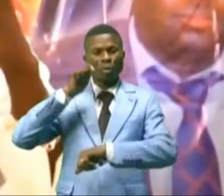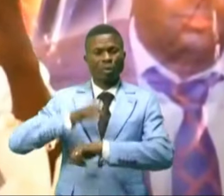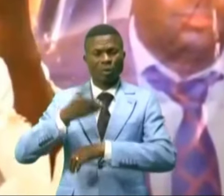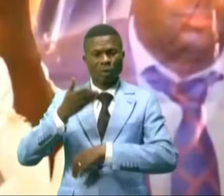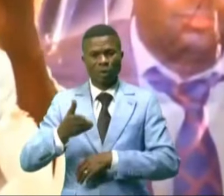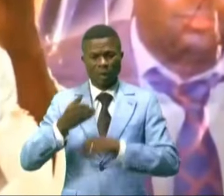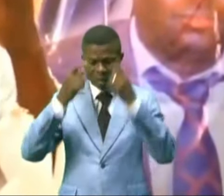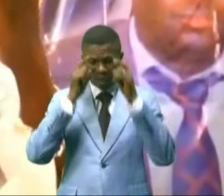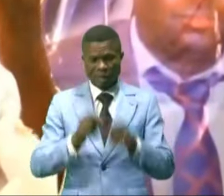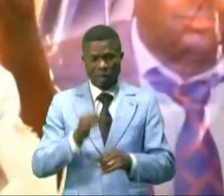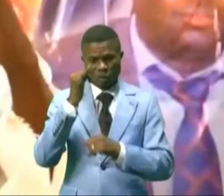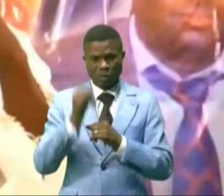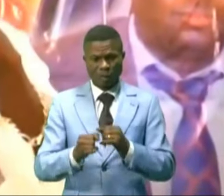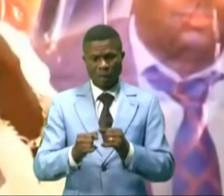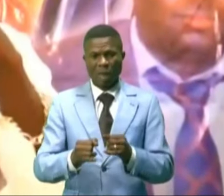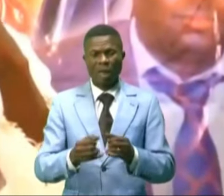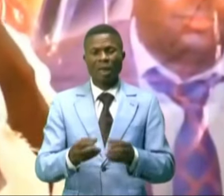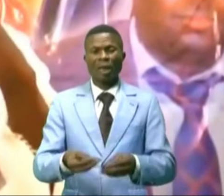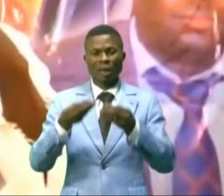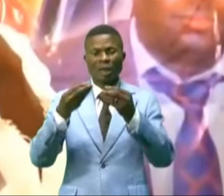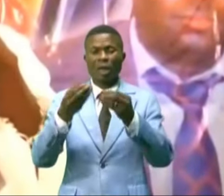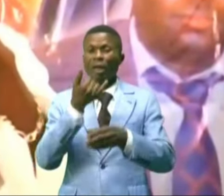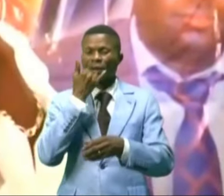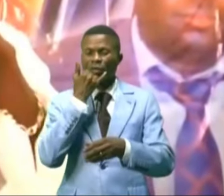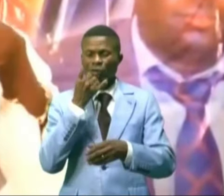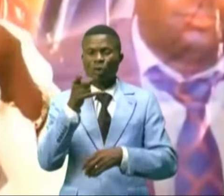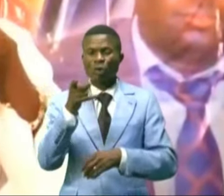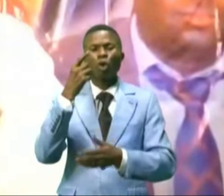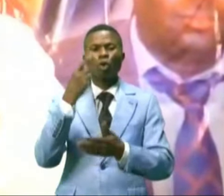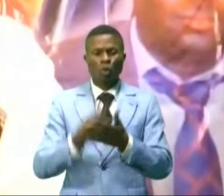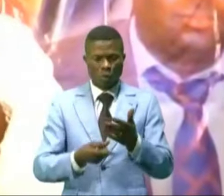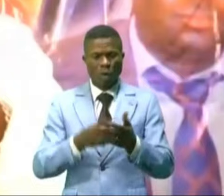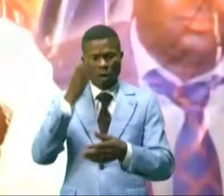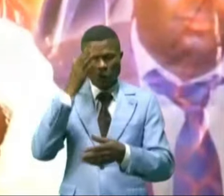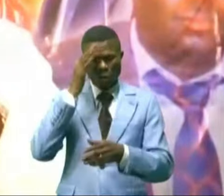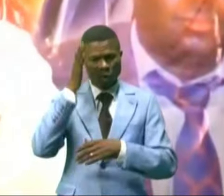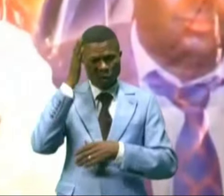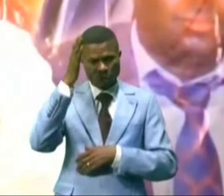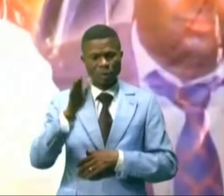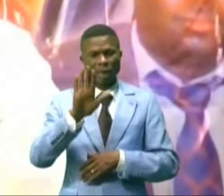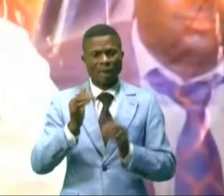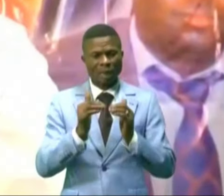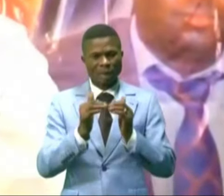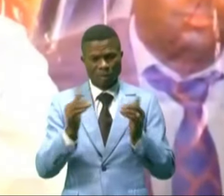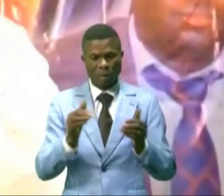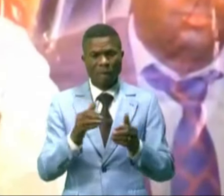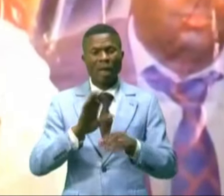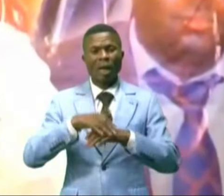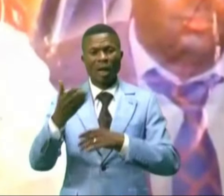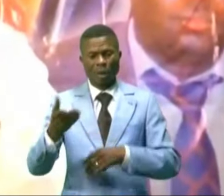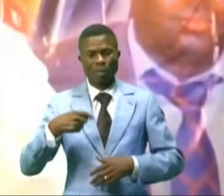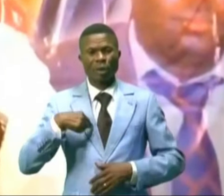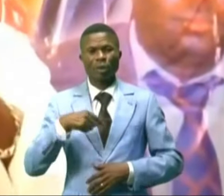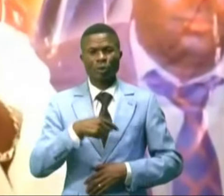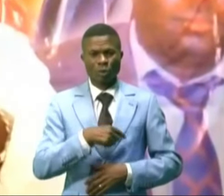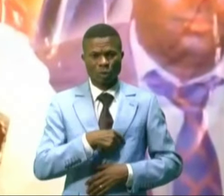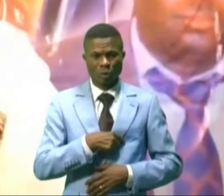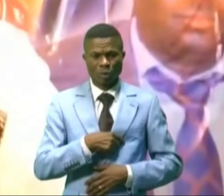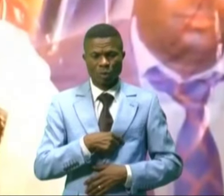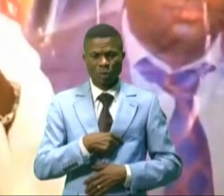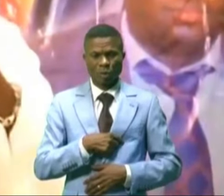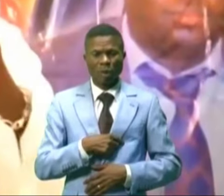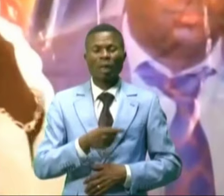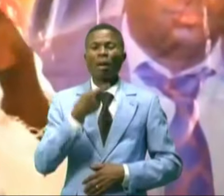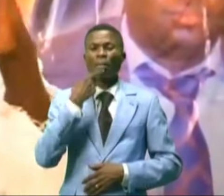seront mis en charge ou à décharge de notre autorité morale. Et c'est à ce moment-là que nous allons nous